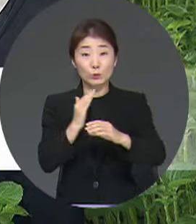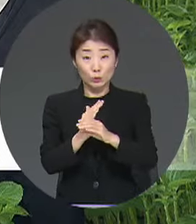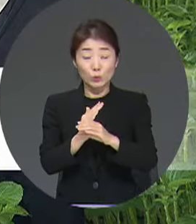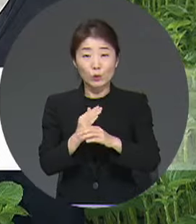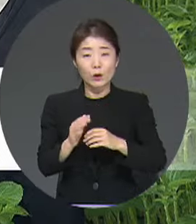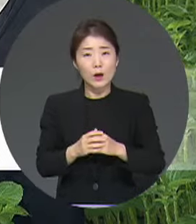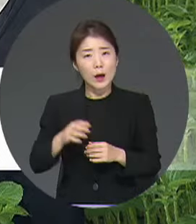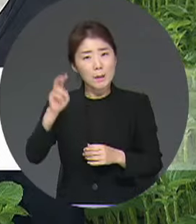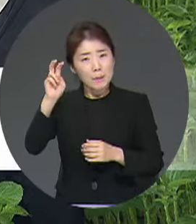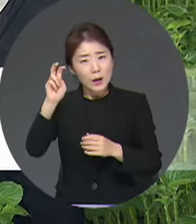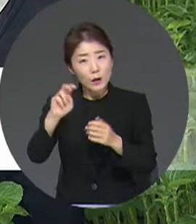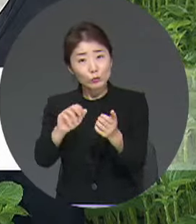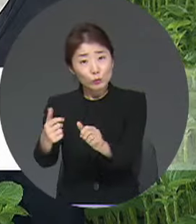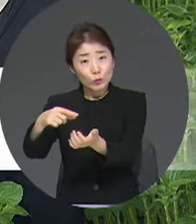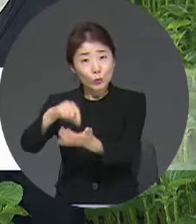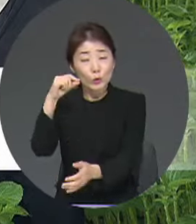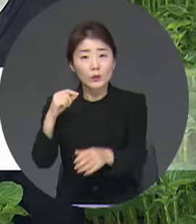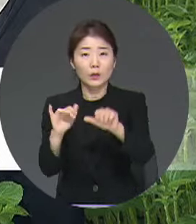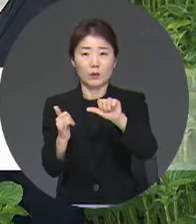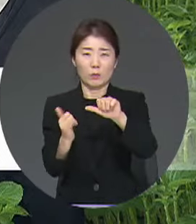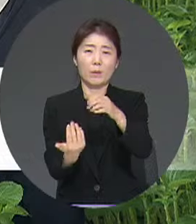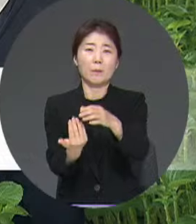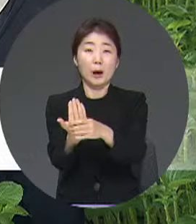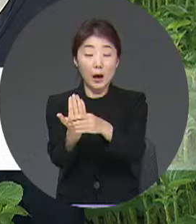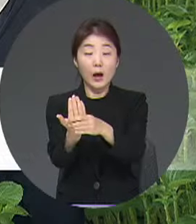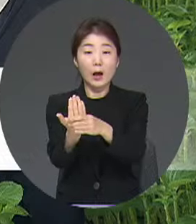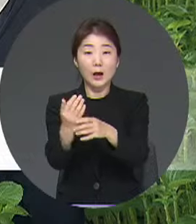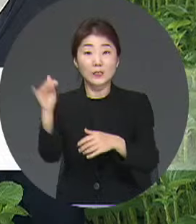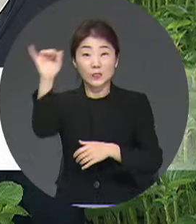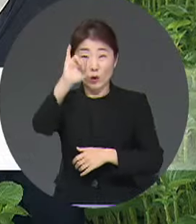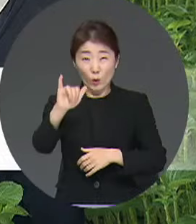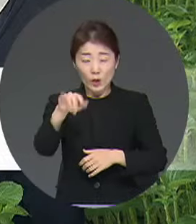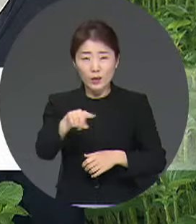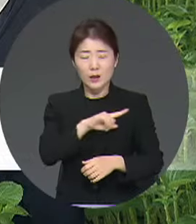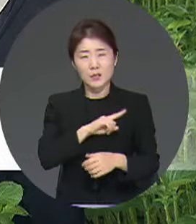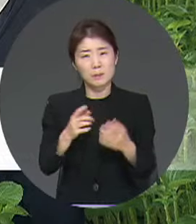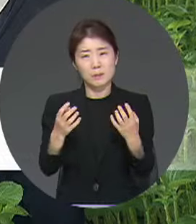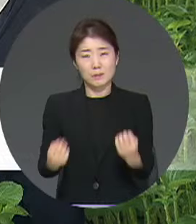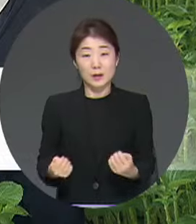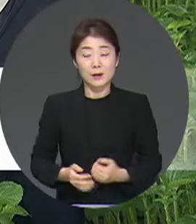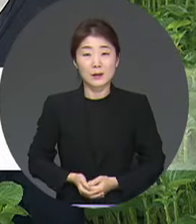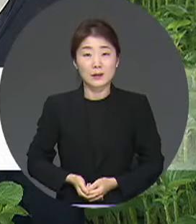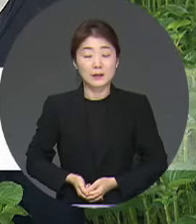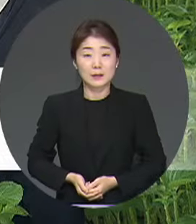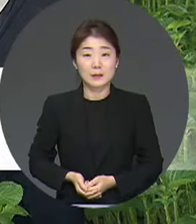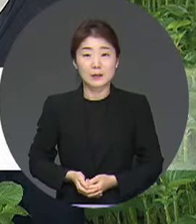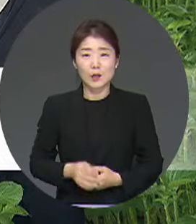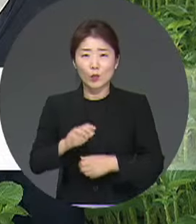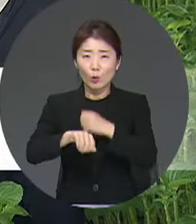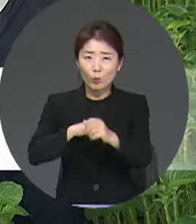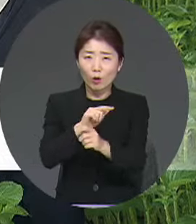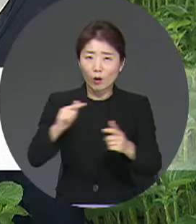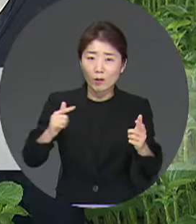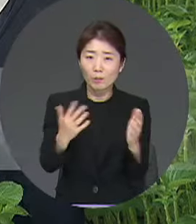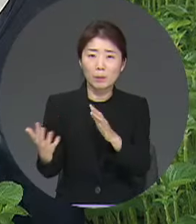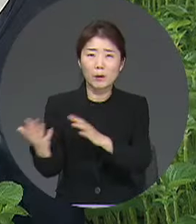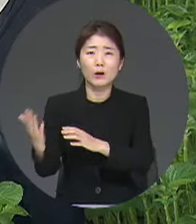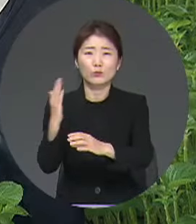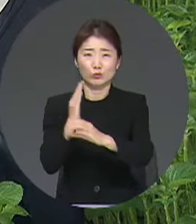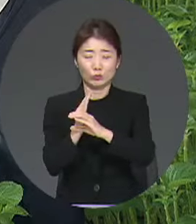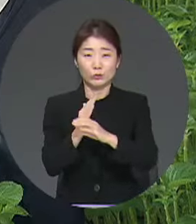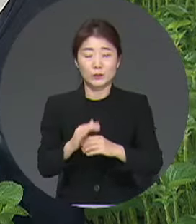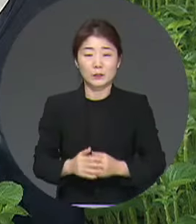질환으로 추정되는 사망자만 5명이 발생했는데 전국에서 가장 많은 수치인데요. 가축도 잇따라 폐사하고